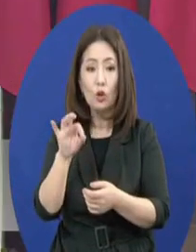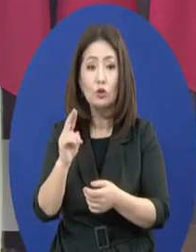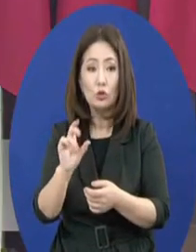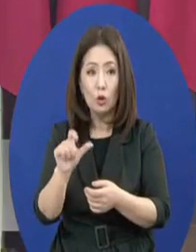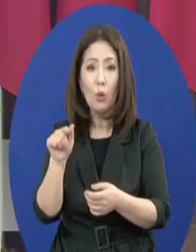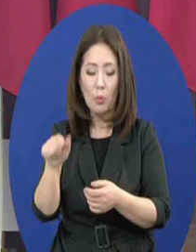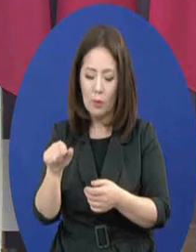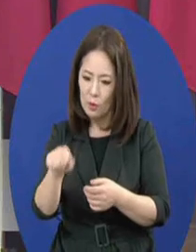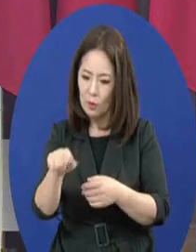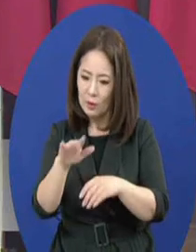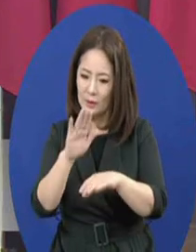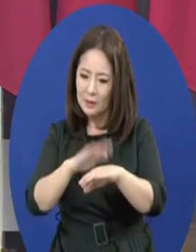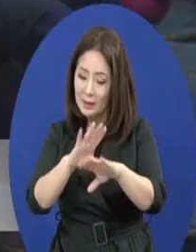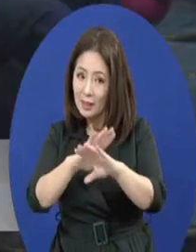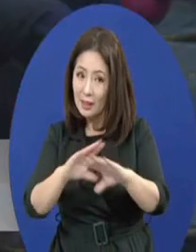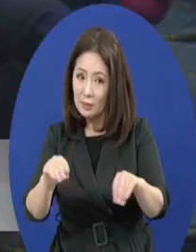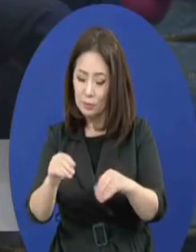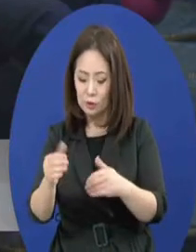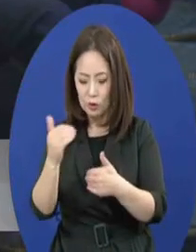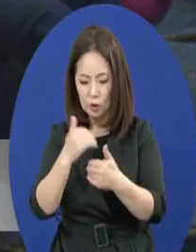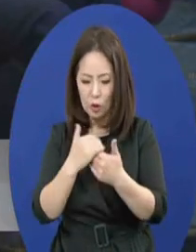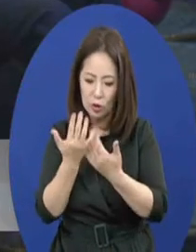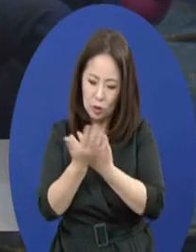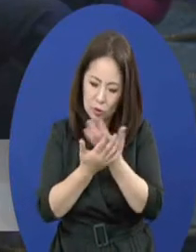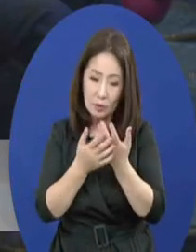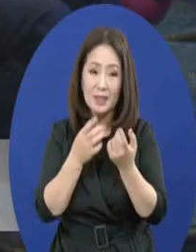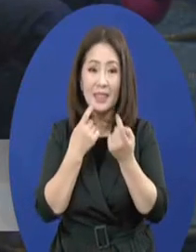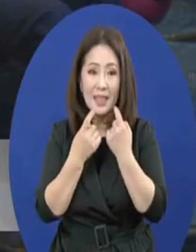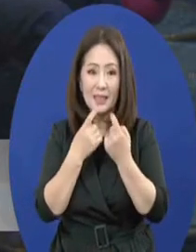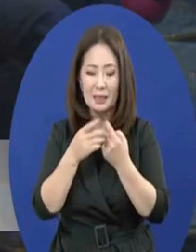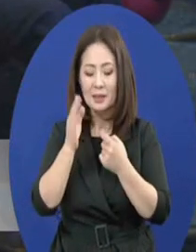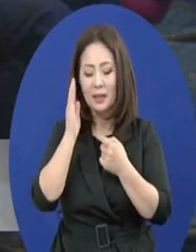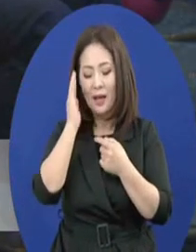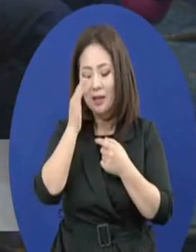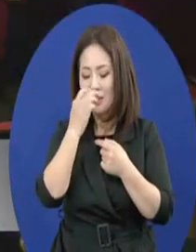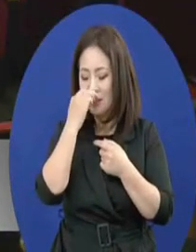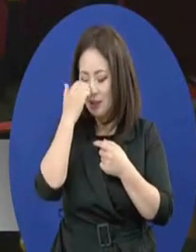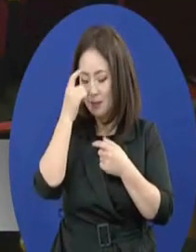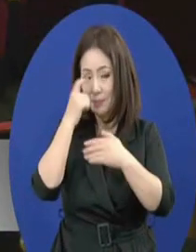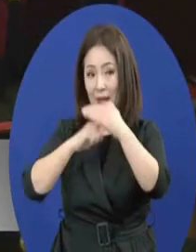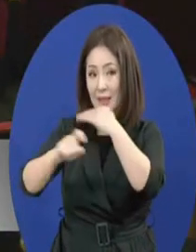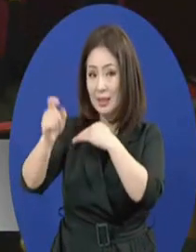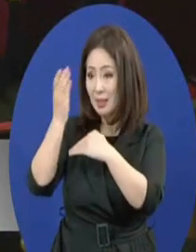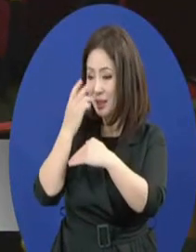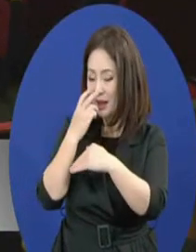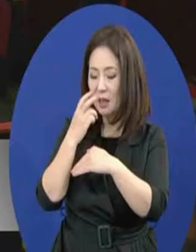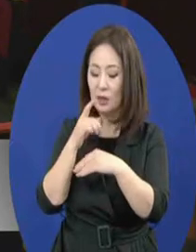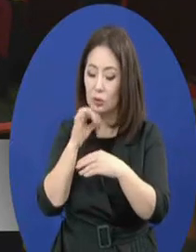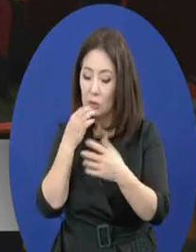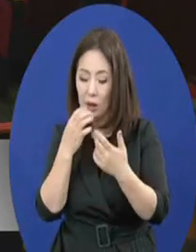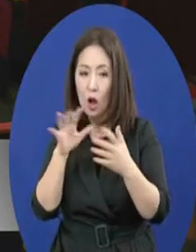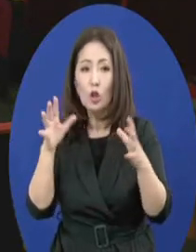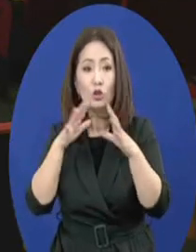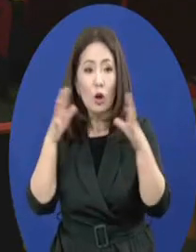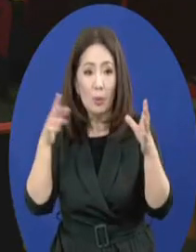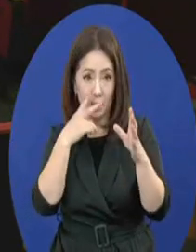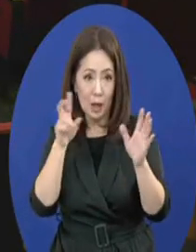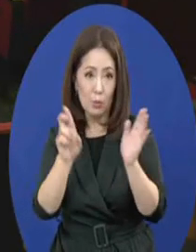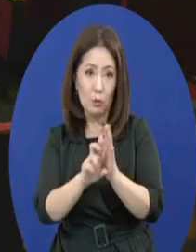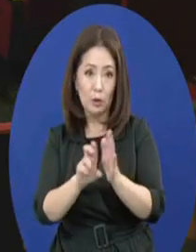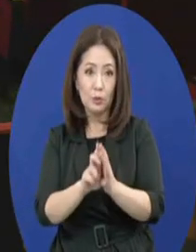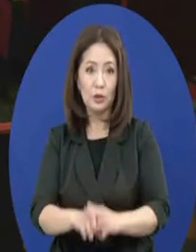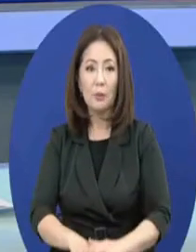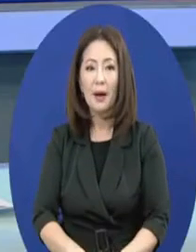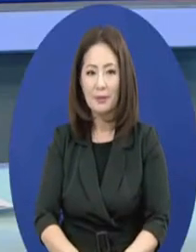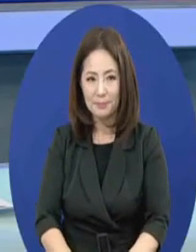Үүнийг арилгахын тулд дотоод цоглог ярилцъя, алсын хараг зөв гаргая гэж өнөөдрийн үндэсний чуулган том зургаар нь харж болох юм.